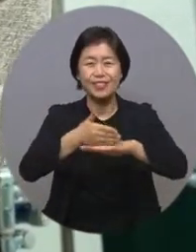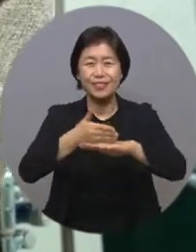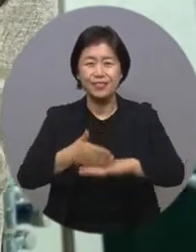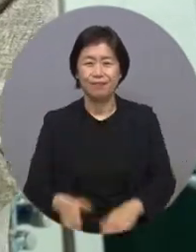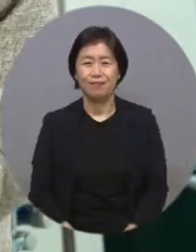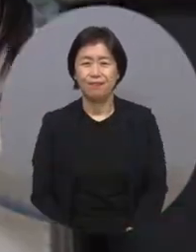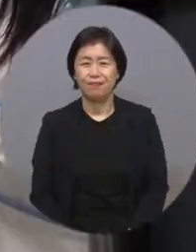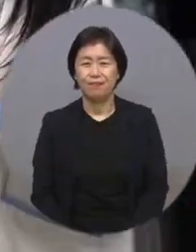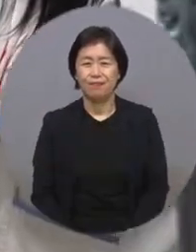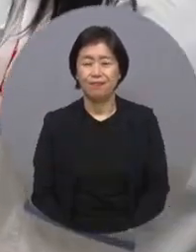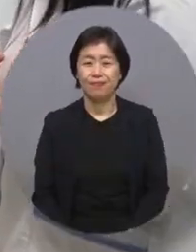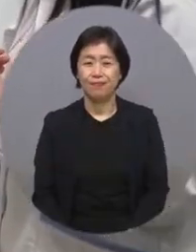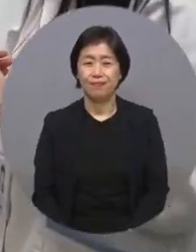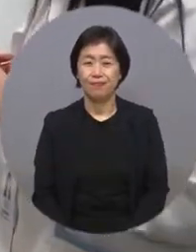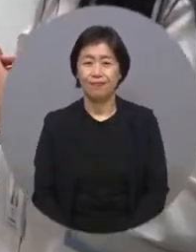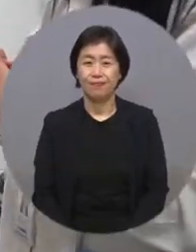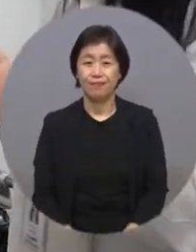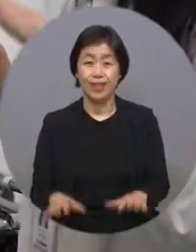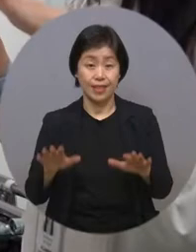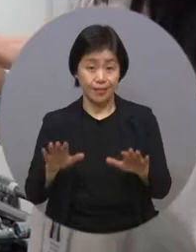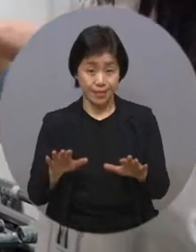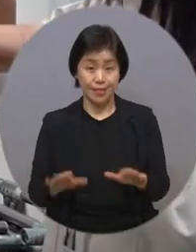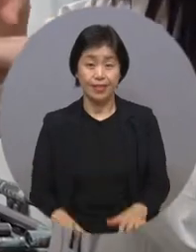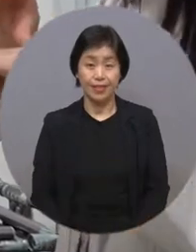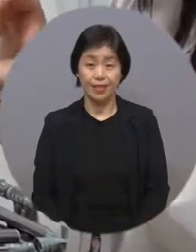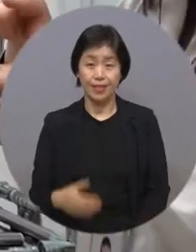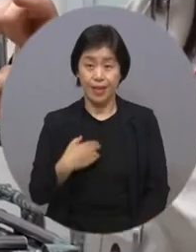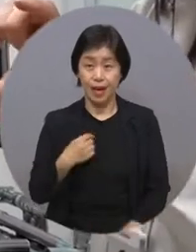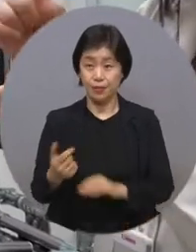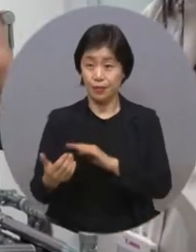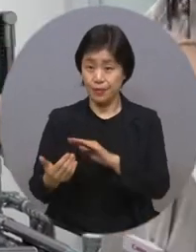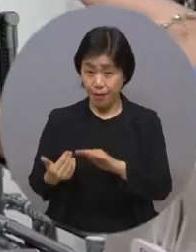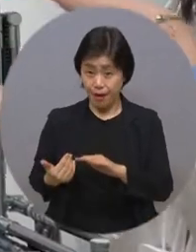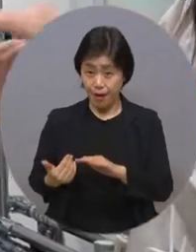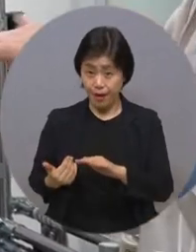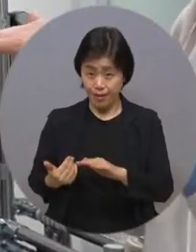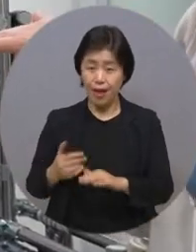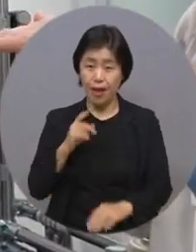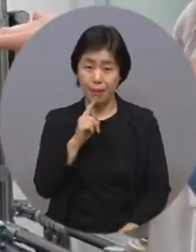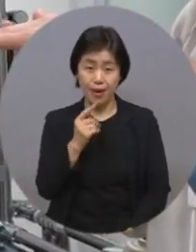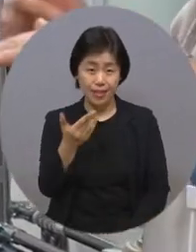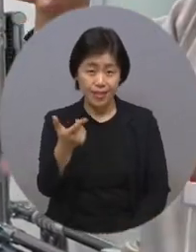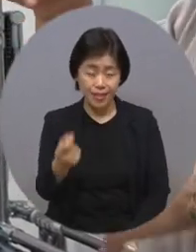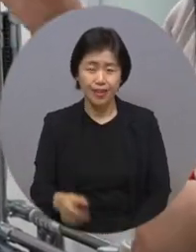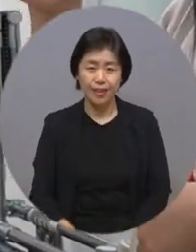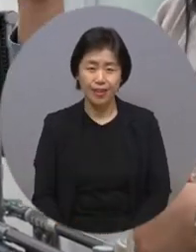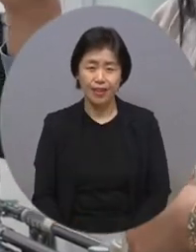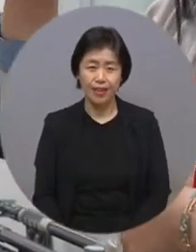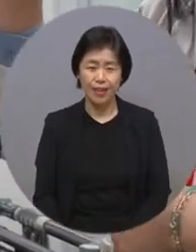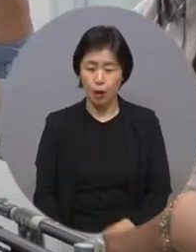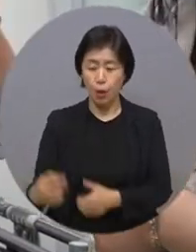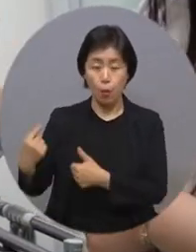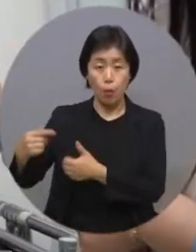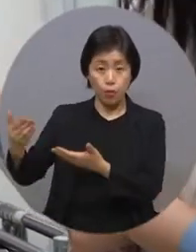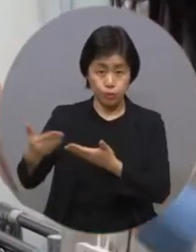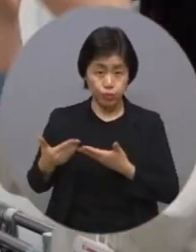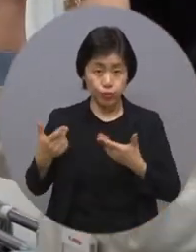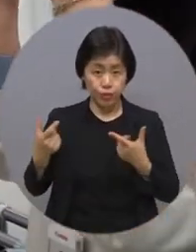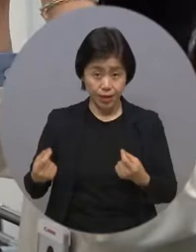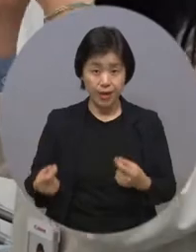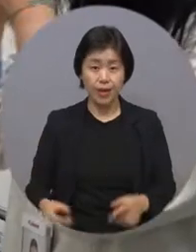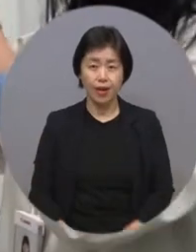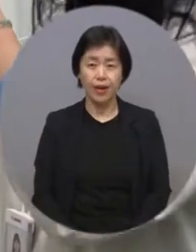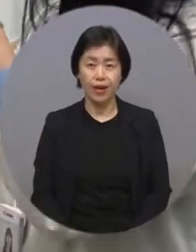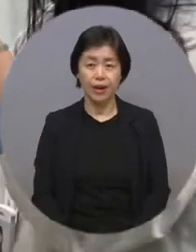감사드려요. 네. 네. 네, 이번 시간은 제가 방금까지 정다운 대리님께 신입사원 교육을